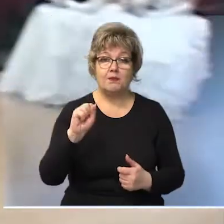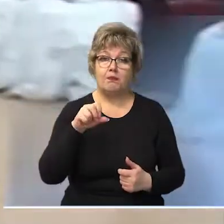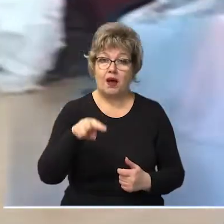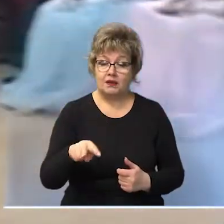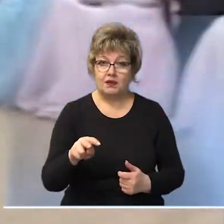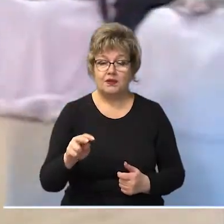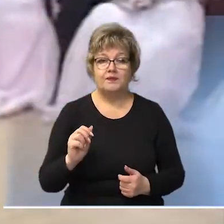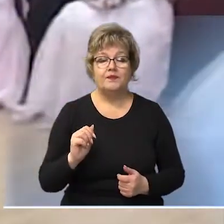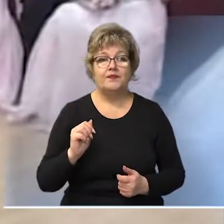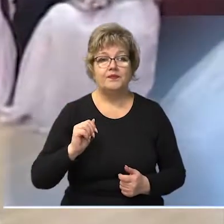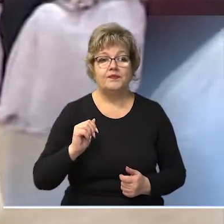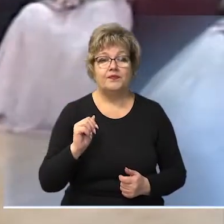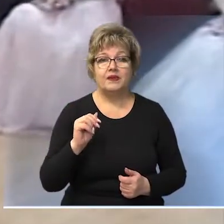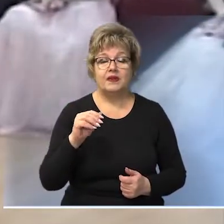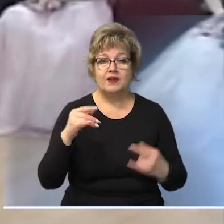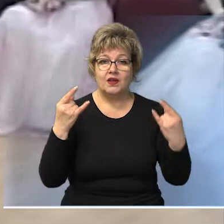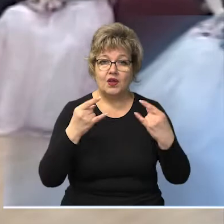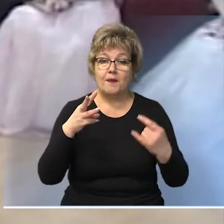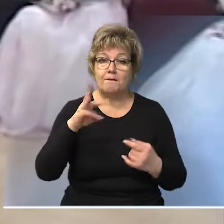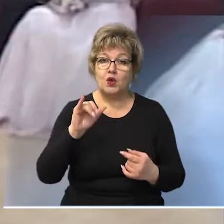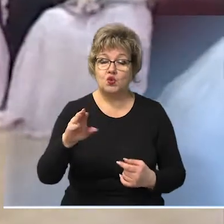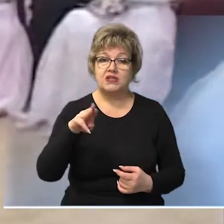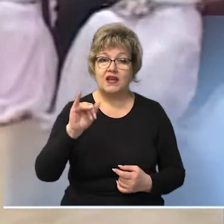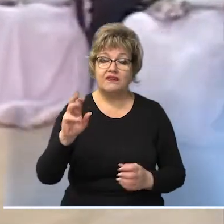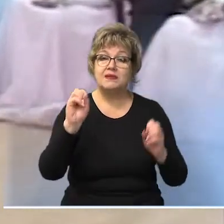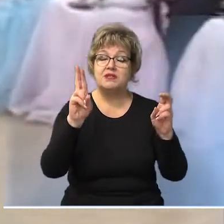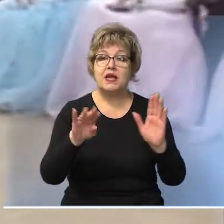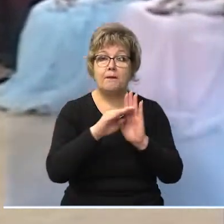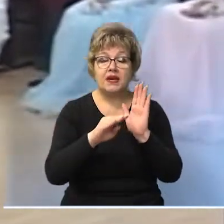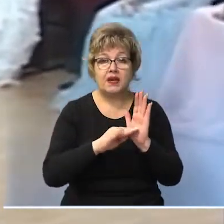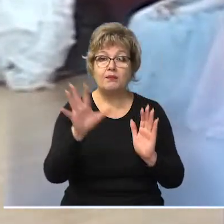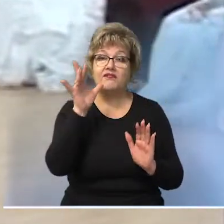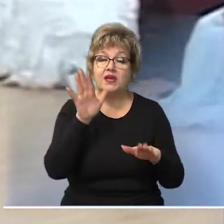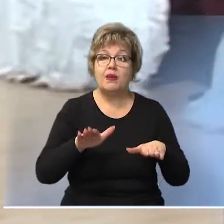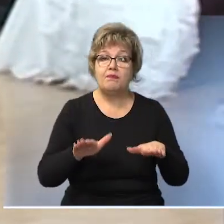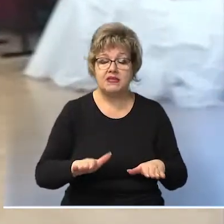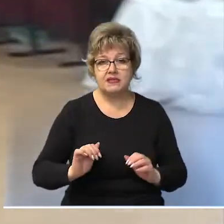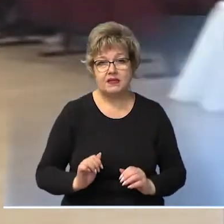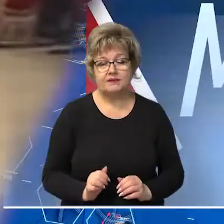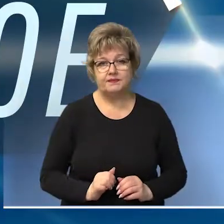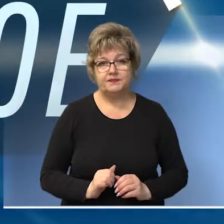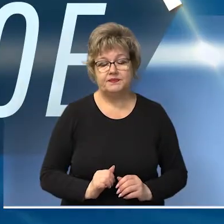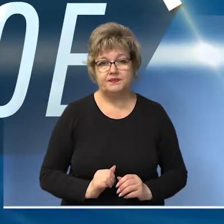бал. Любовь Кучеренко, Сергей Киянов, телеканал Минус ТВ, специально для программы «Время местное».